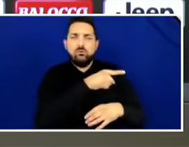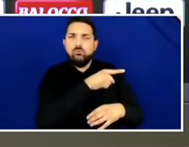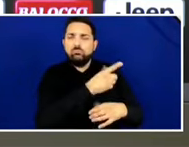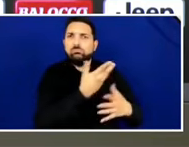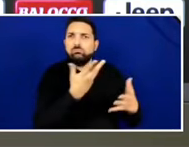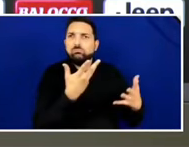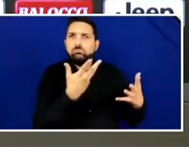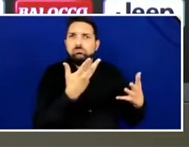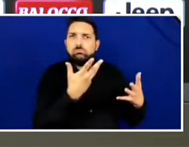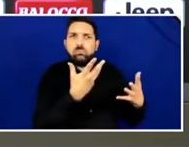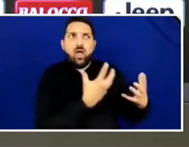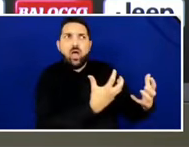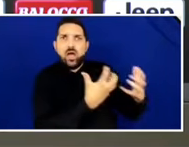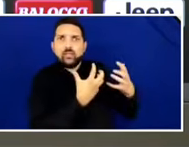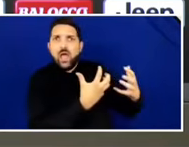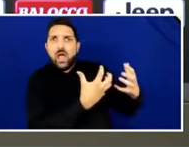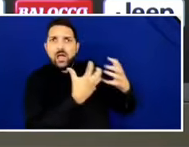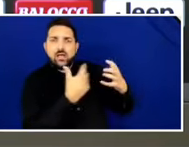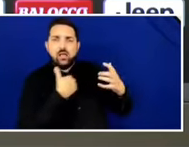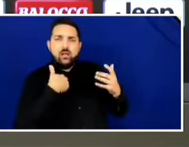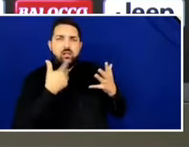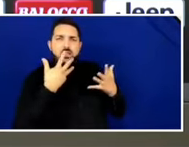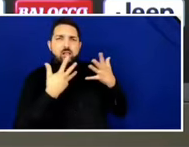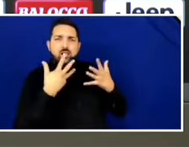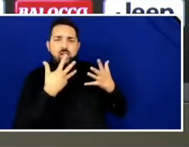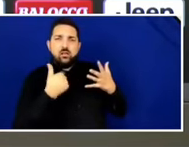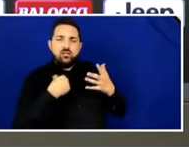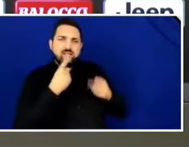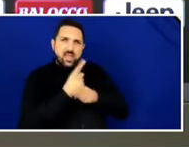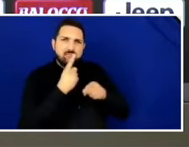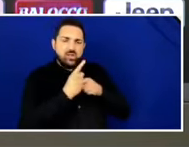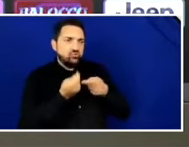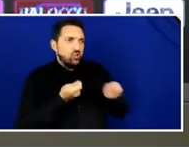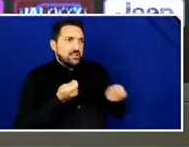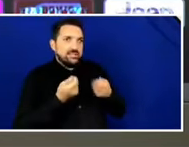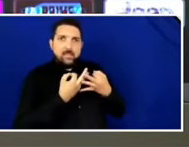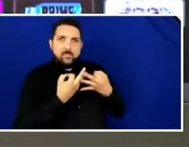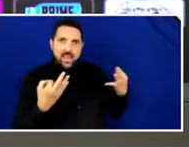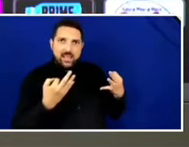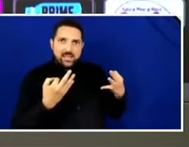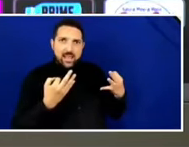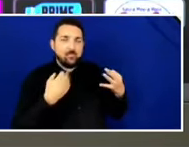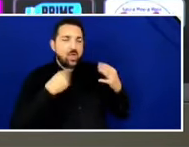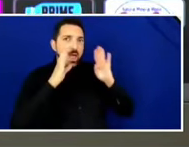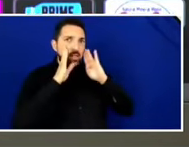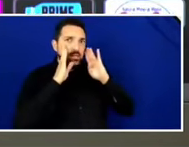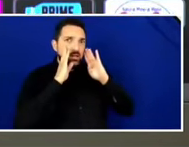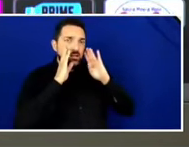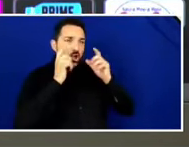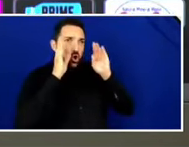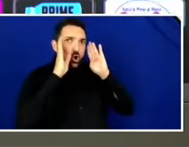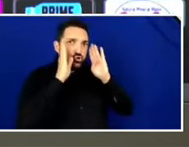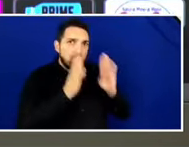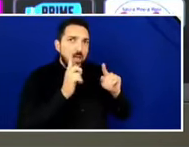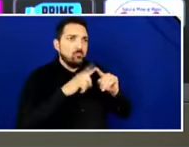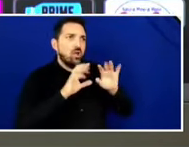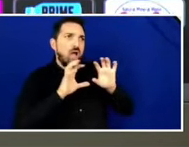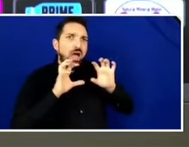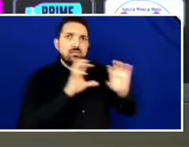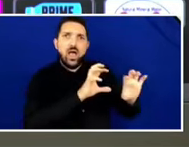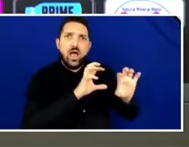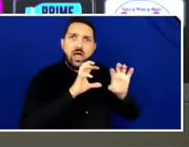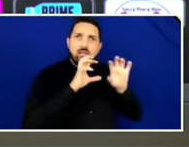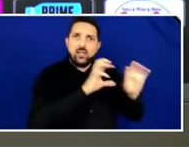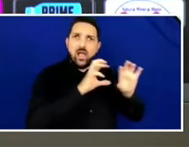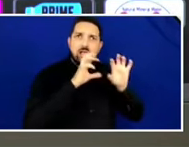un po' meglio della della nostra e dobbiamo gestire bene questi momenti per rimanere in partita e andare in avanti e fare quello che